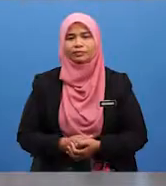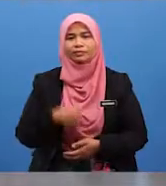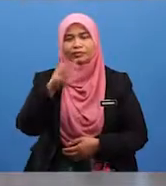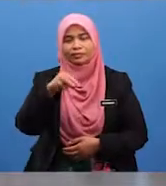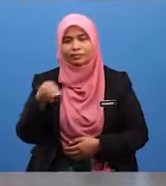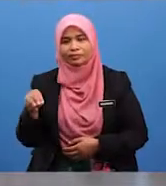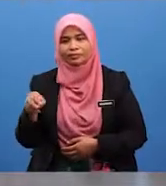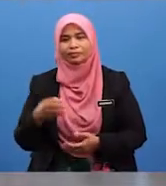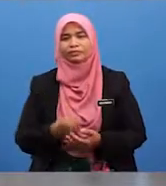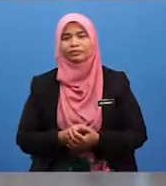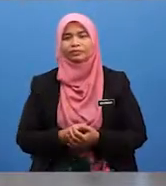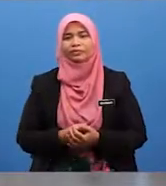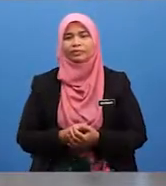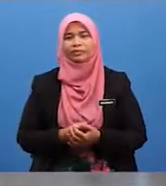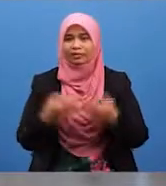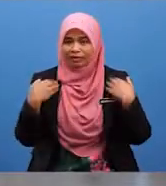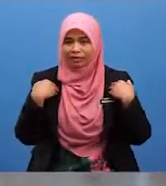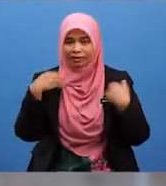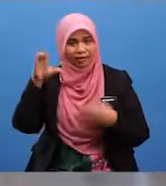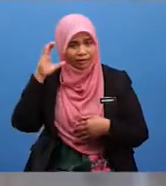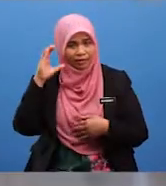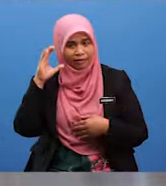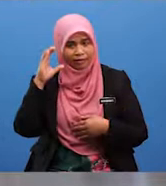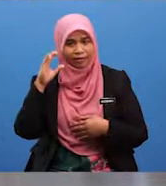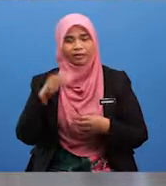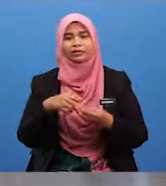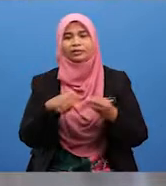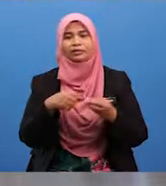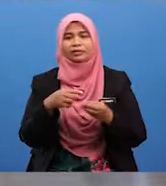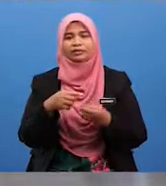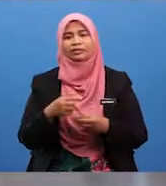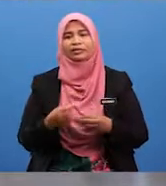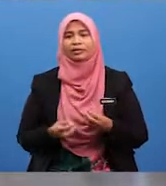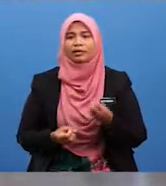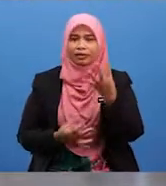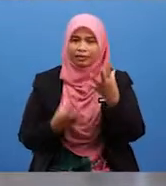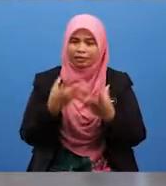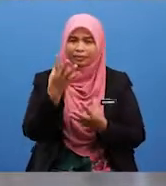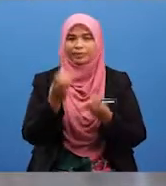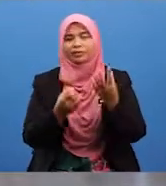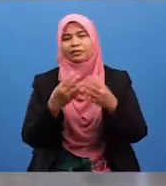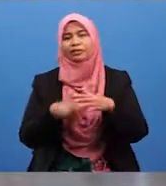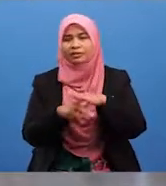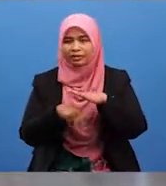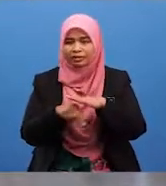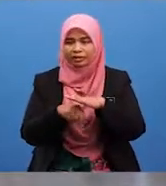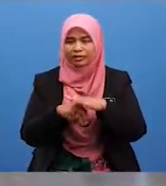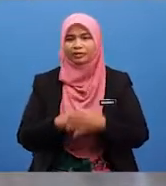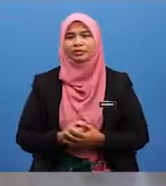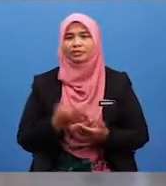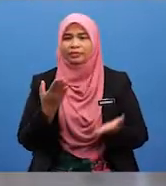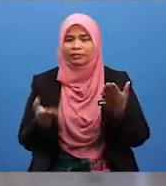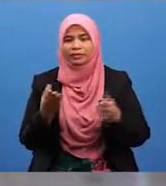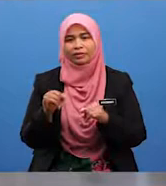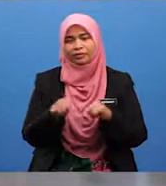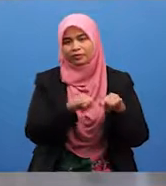Murid-murid, pernah dengar tentang kedahsyatan api neraka? Mungkin juga murid-murid